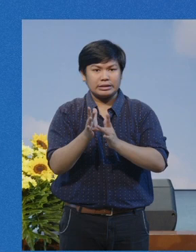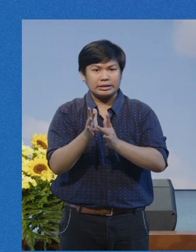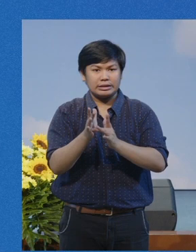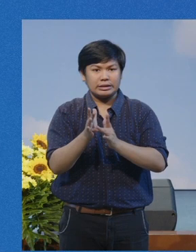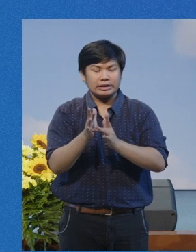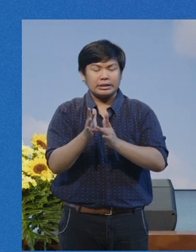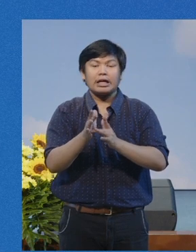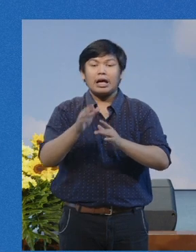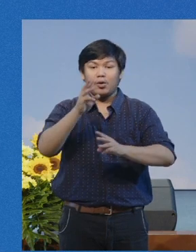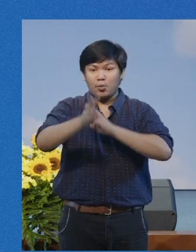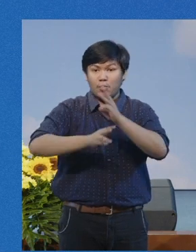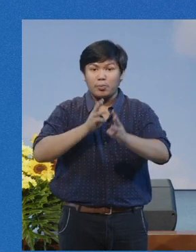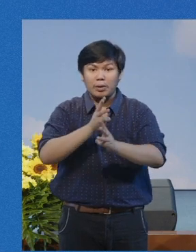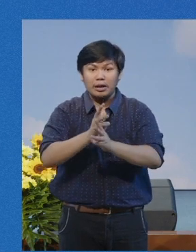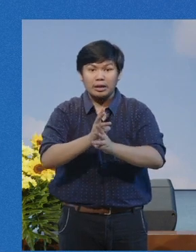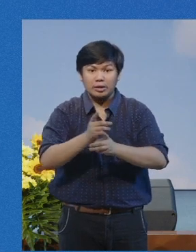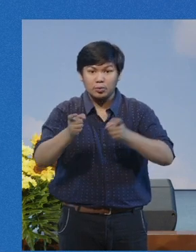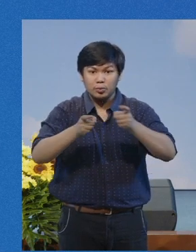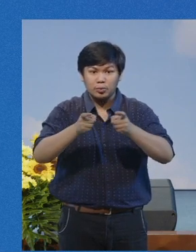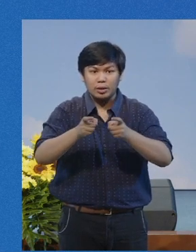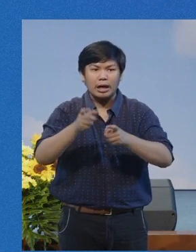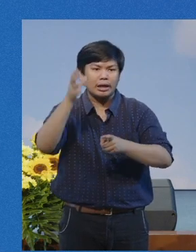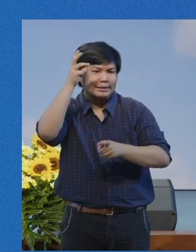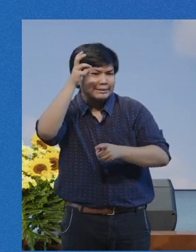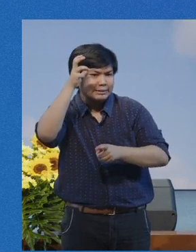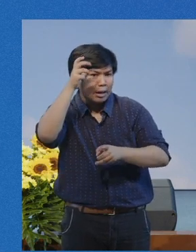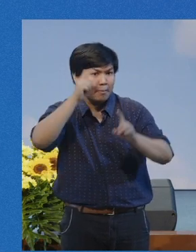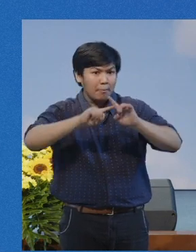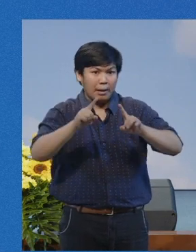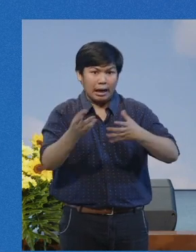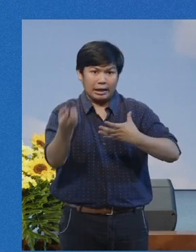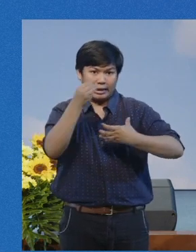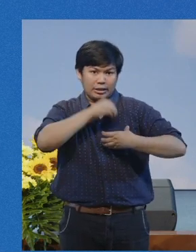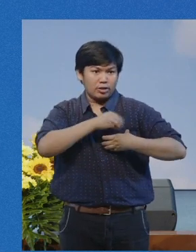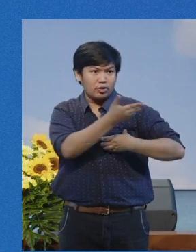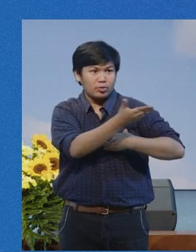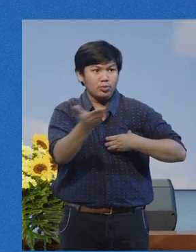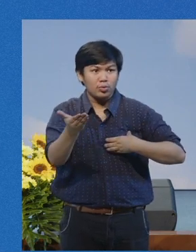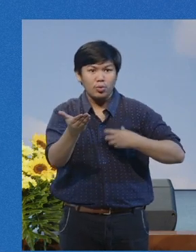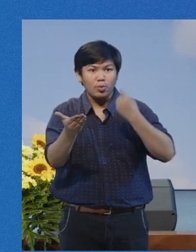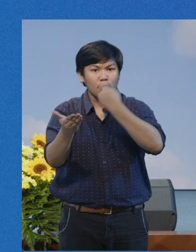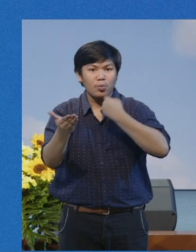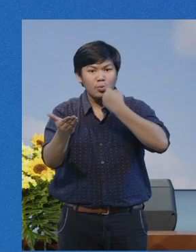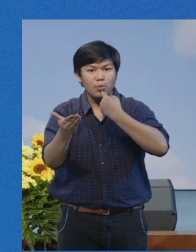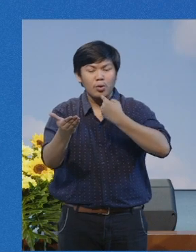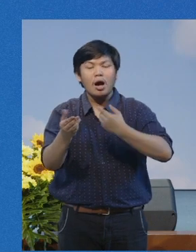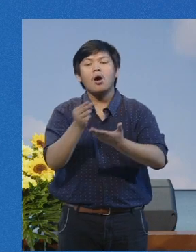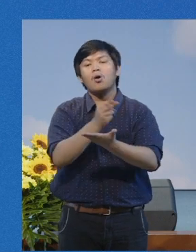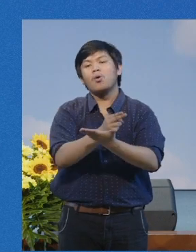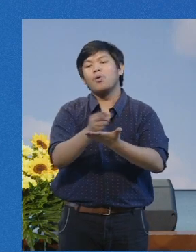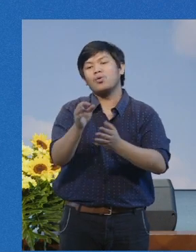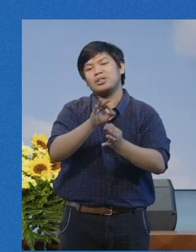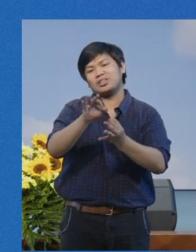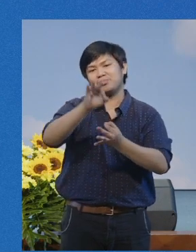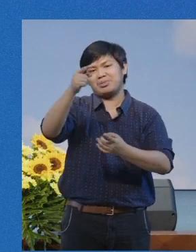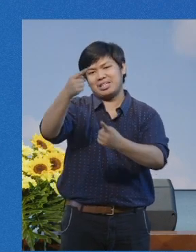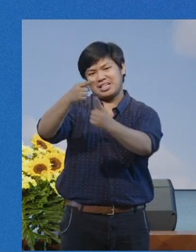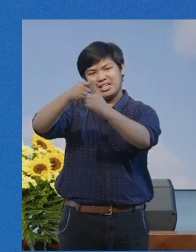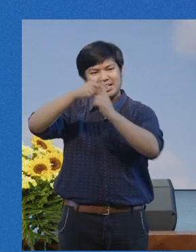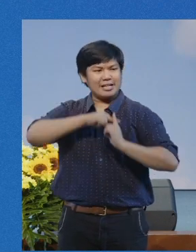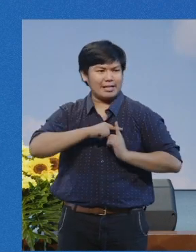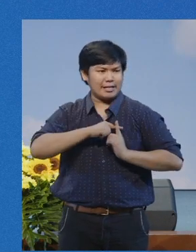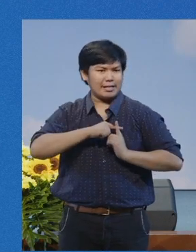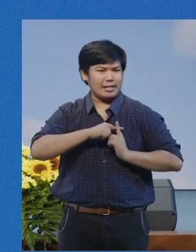si Satan. He that is in you, who is in you, ay ang Holy Spirit. Kaya hindi